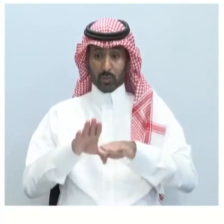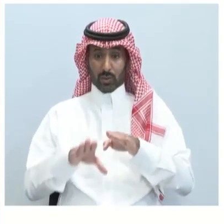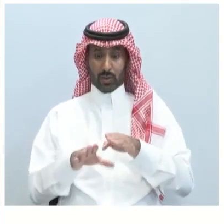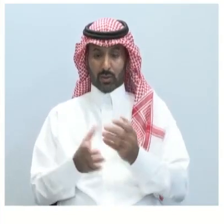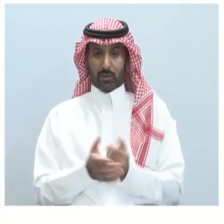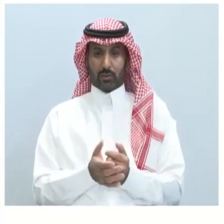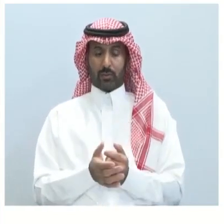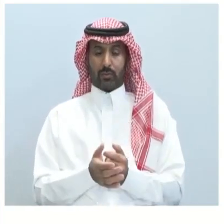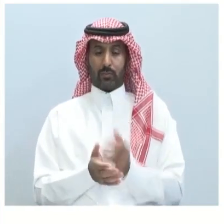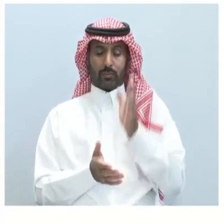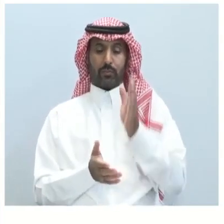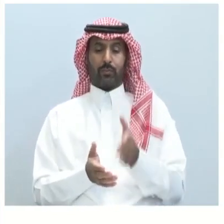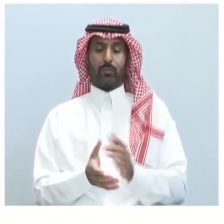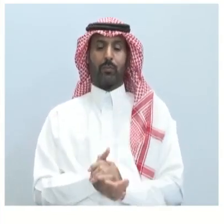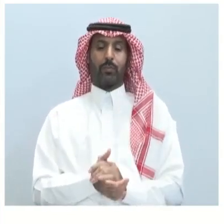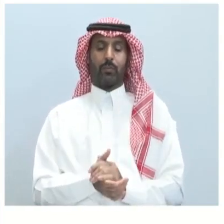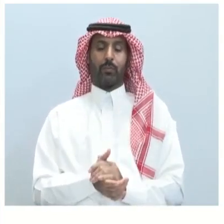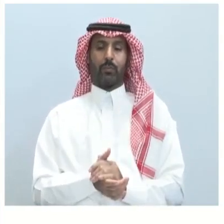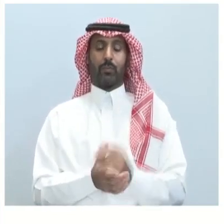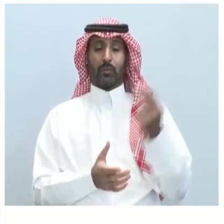التاين سوف تكون كالتالي